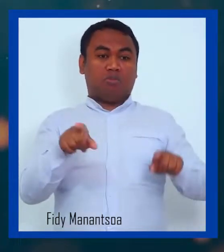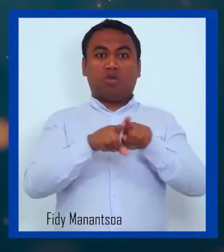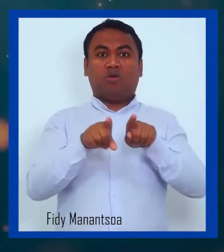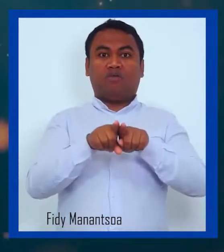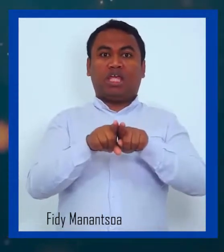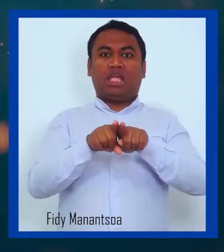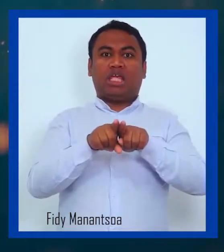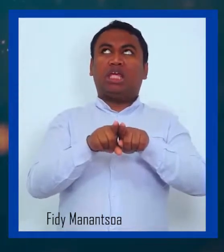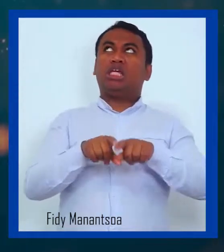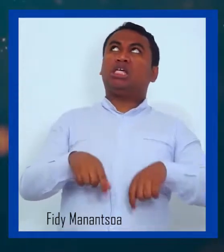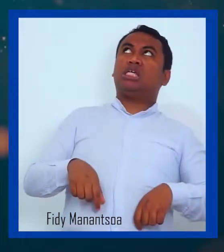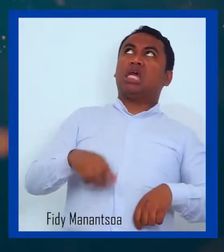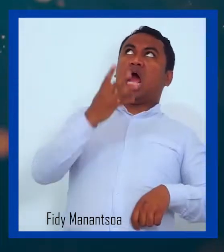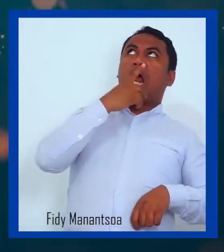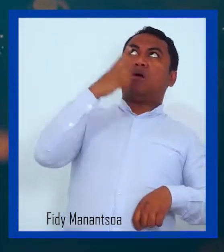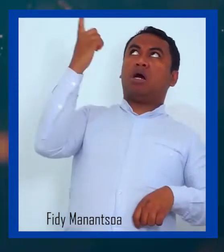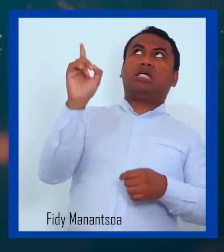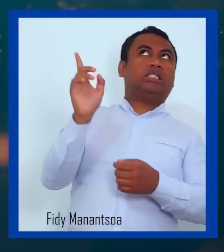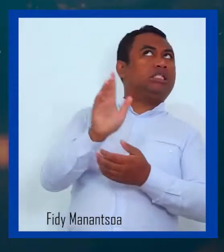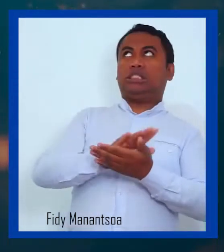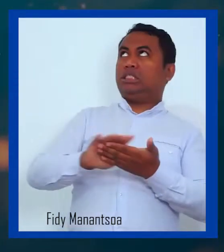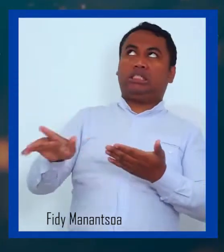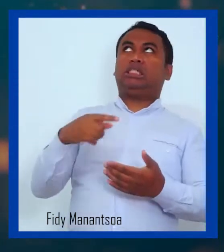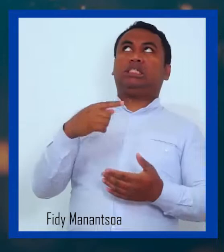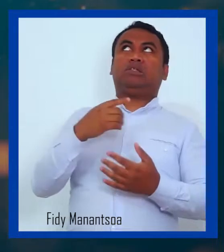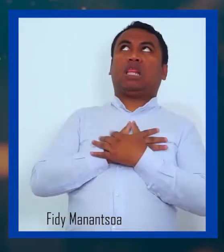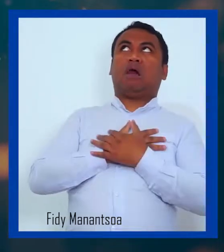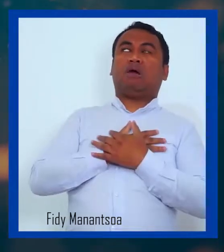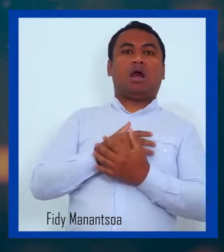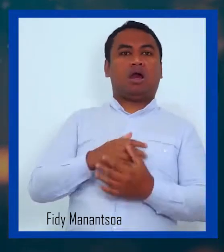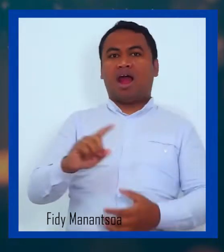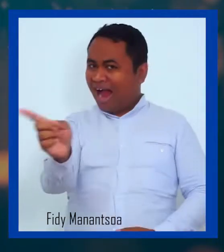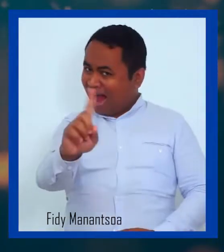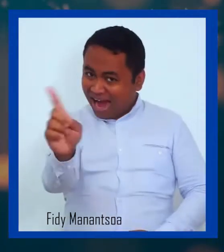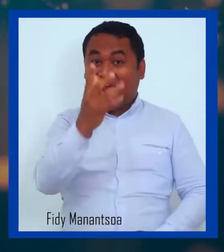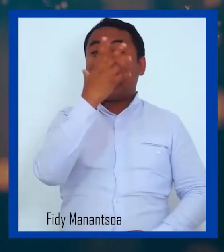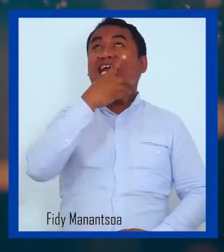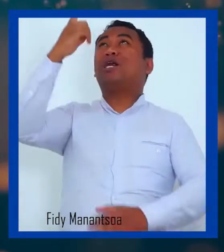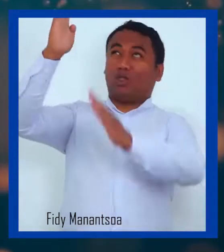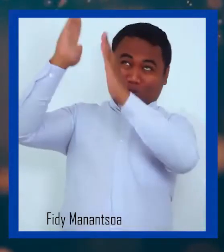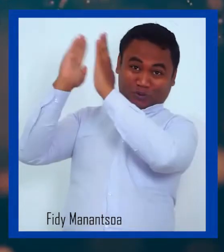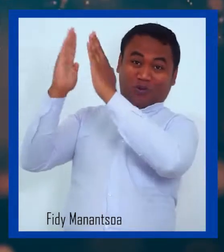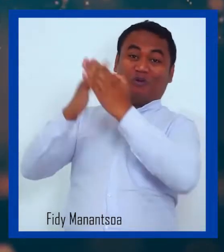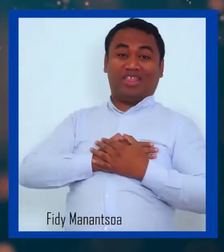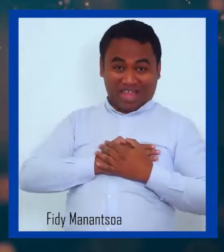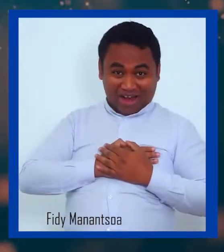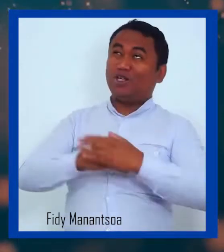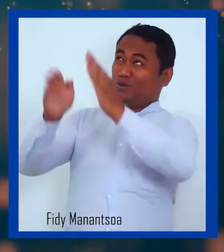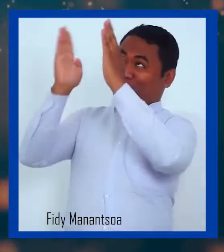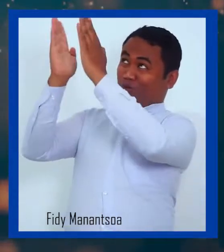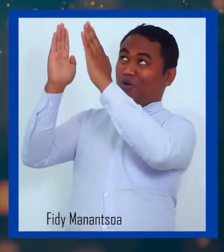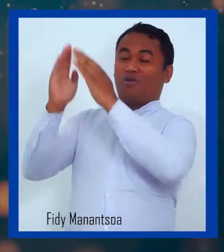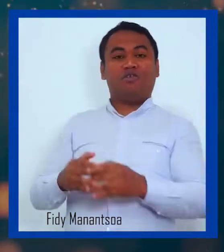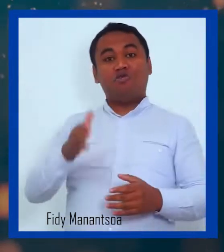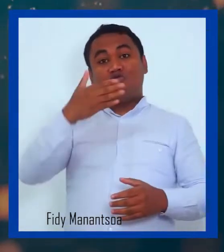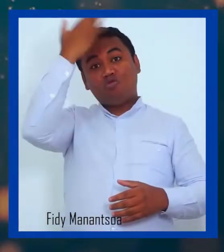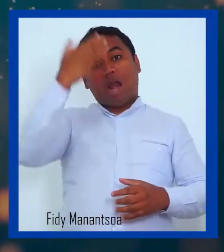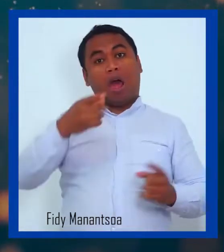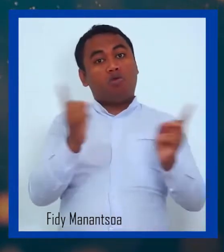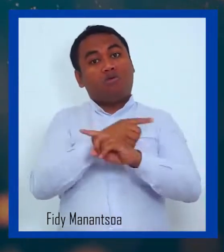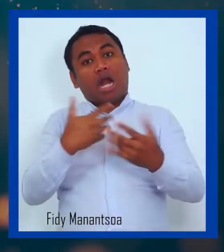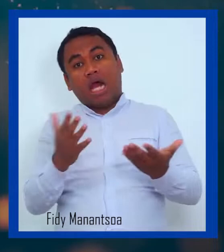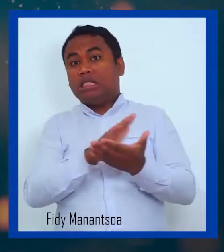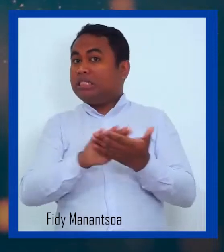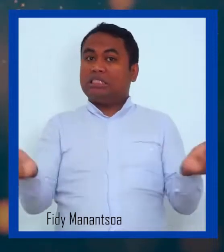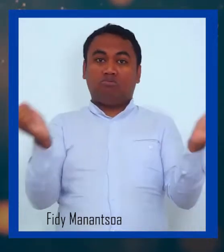isika dia ohatrany hoe Andriamanitra dia tsy fitiavana. Fitiavana foana izy ary mijanona ho fitiavana foana izy na miova ianao